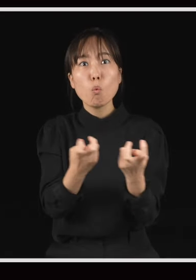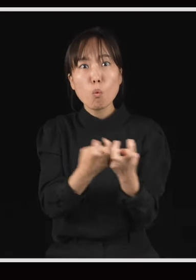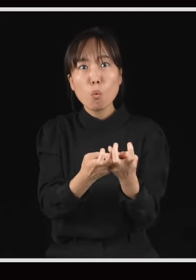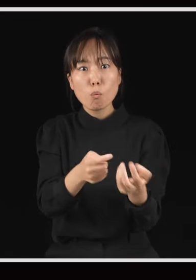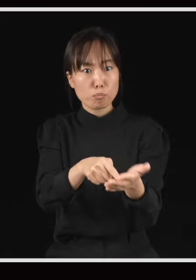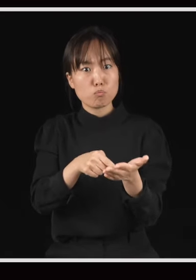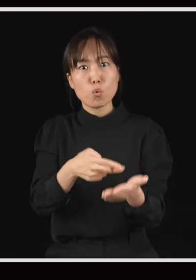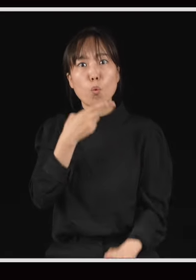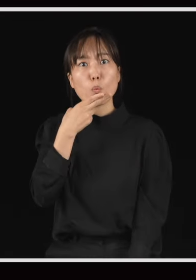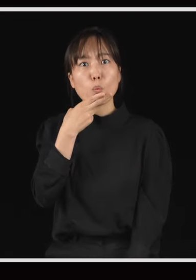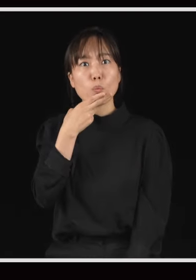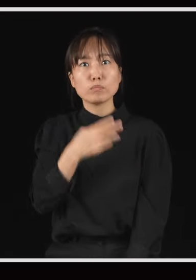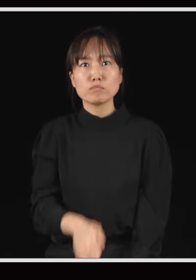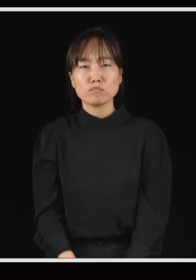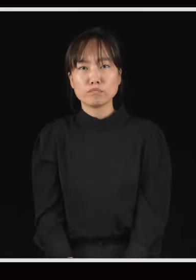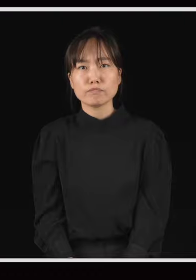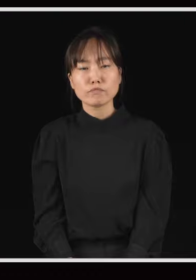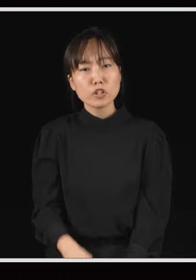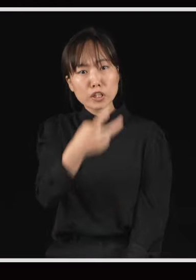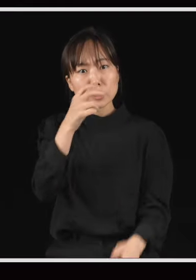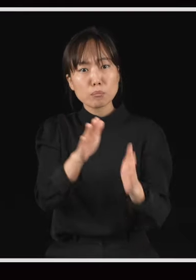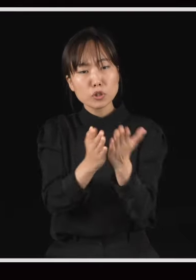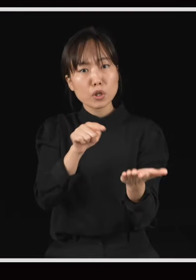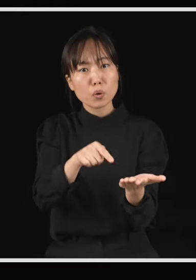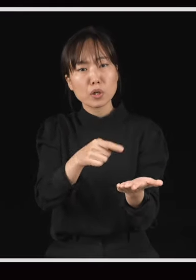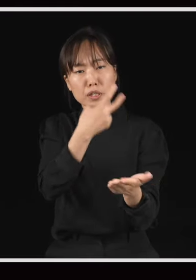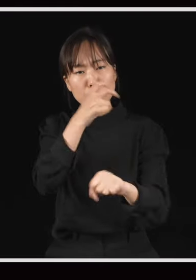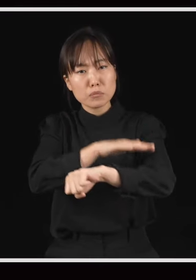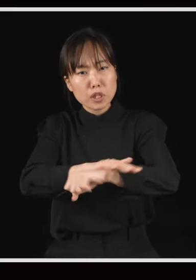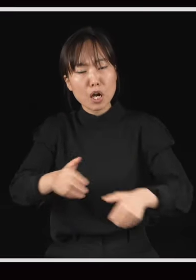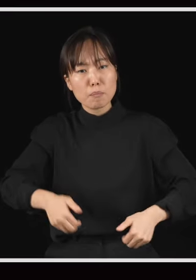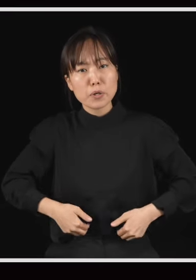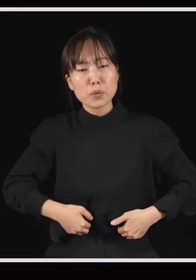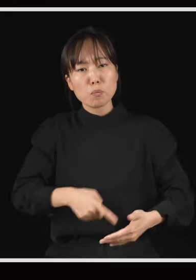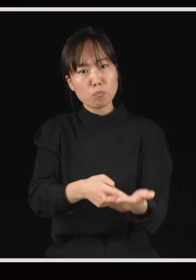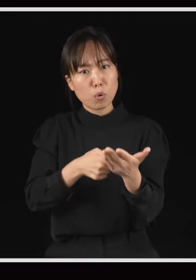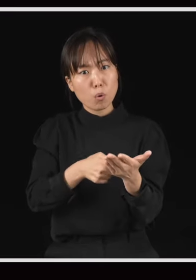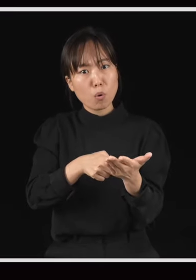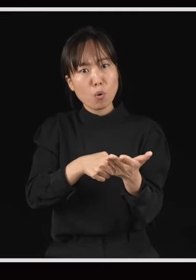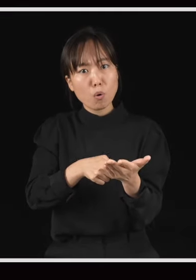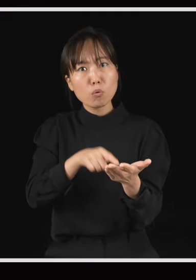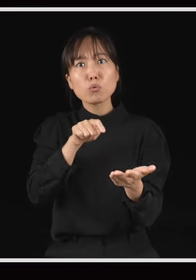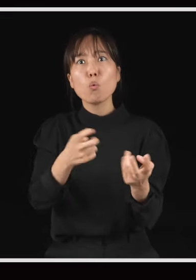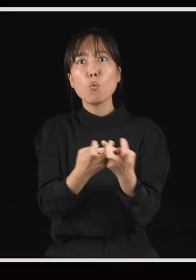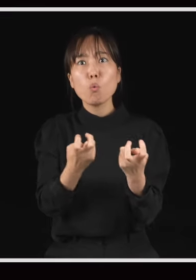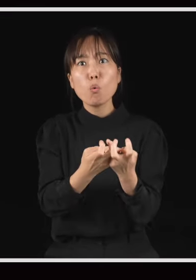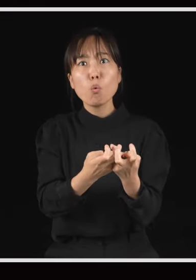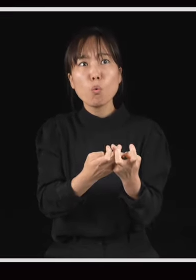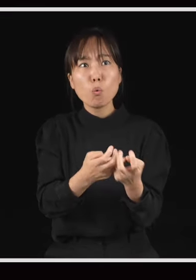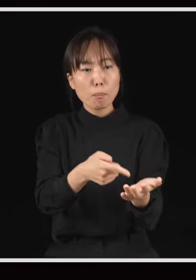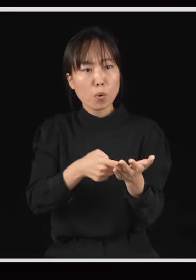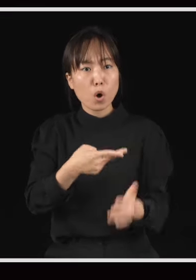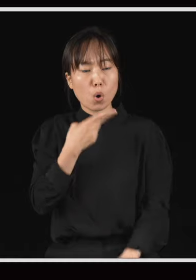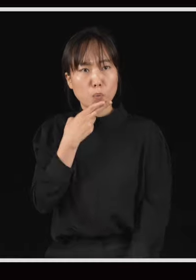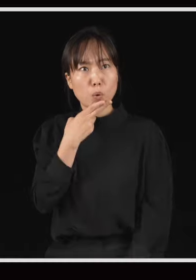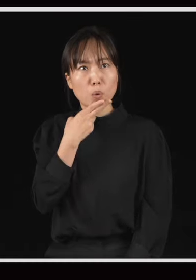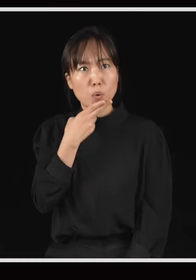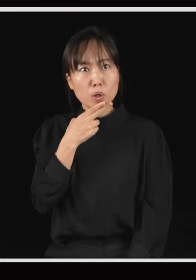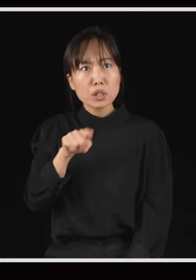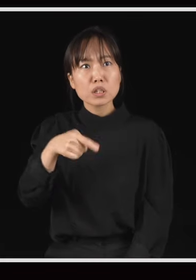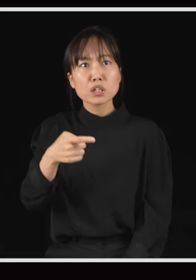수 있는데 그 얘기 안 해줘요. 잠에 대한 책에서는 잠 더 자라 그래요. 근데 잠을 어떻게 하면 더 잘 수 있는데 얘기 안 해주죠. 그다음에 잡곡밥